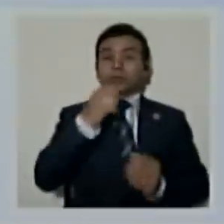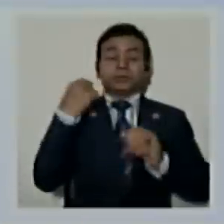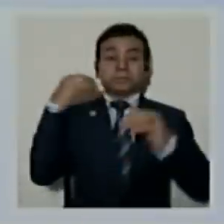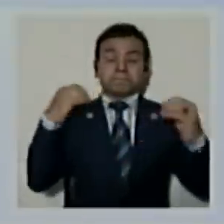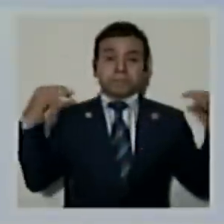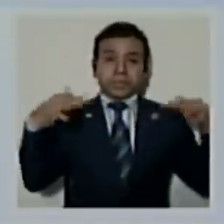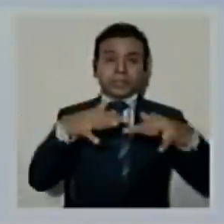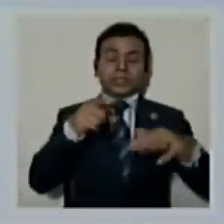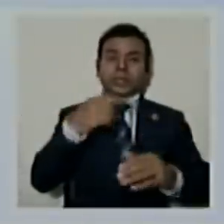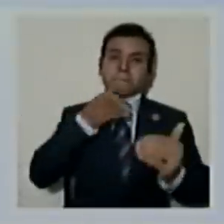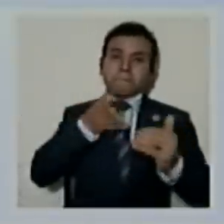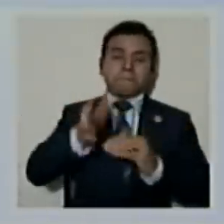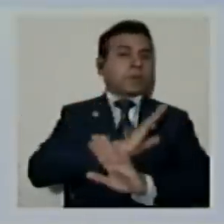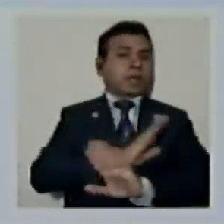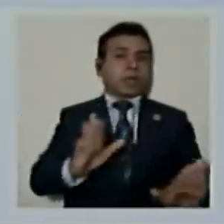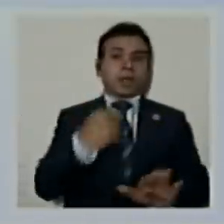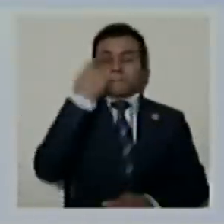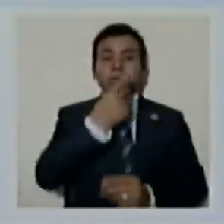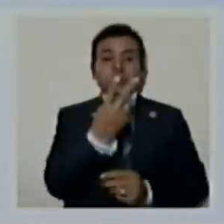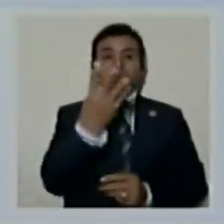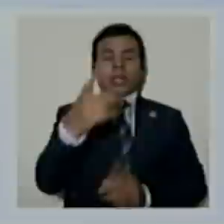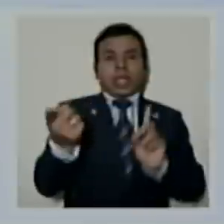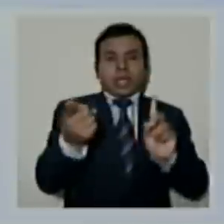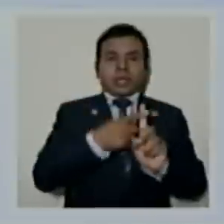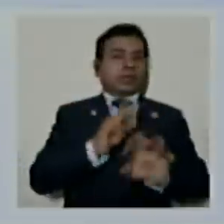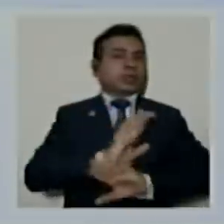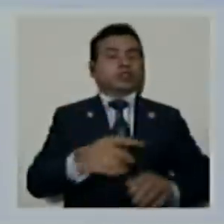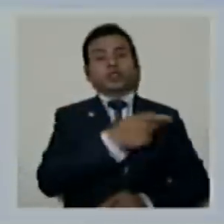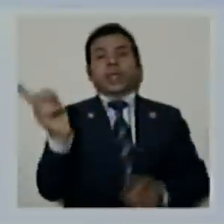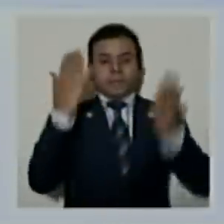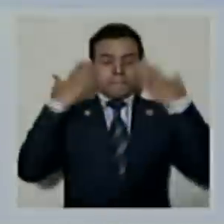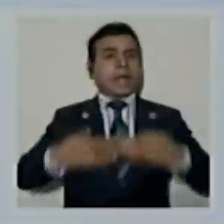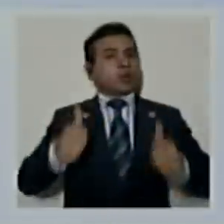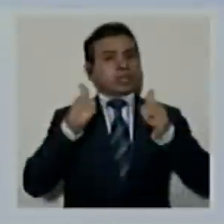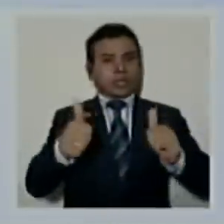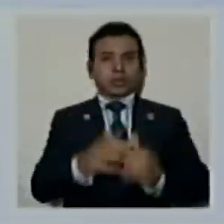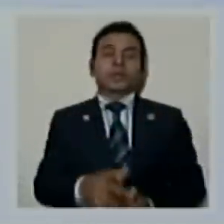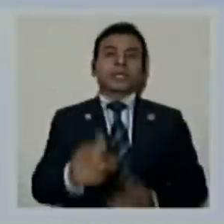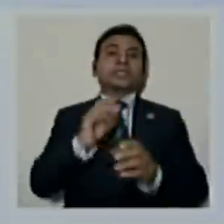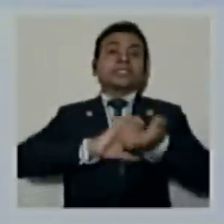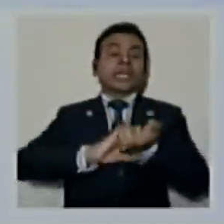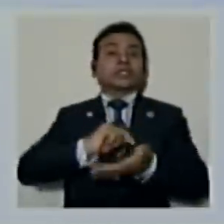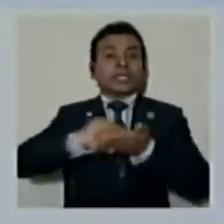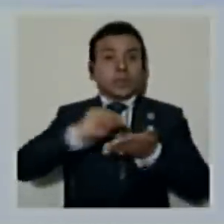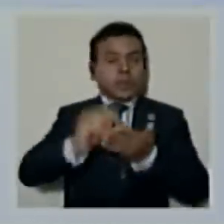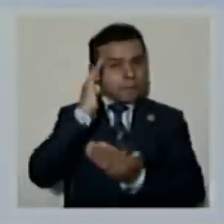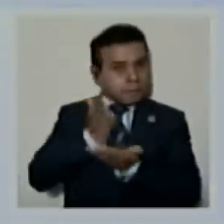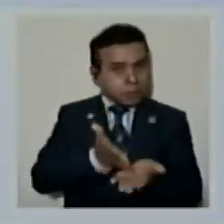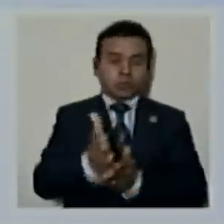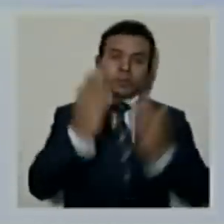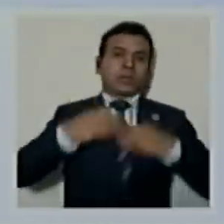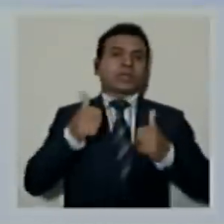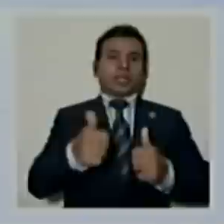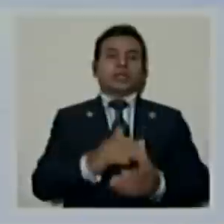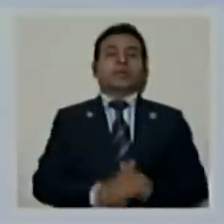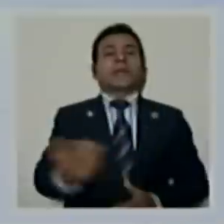যেন একেবারেই জনসমাবেশের দিকে বা যেখানে বেশি জনসমাবেশ হয়েছে সেসব জায়গায় না যায়, আমরা সেইগুলো বিষয়ে যেন খেয়াল